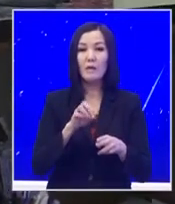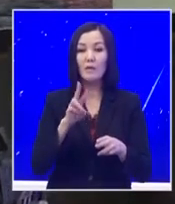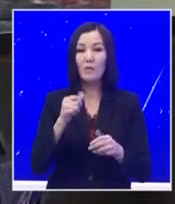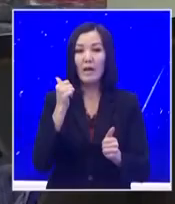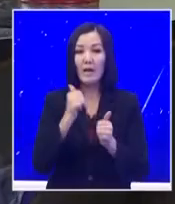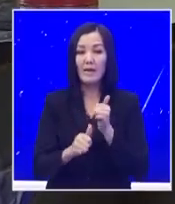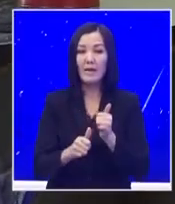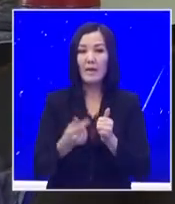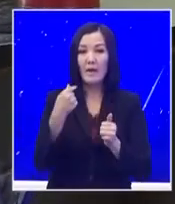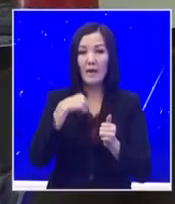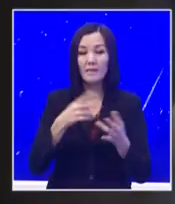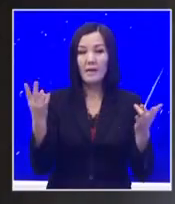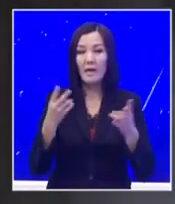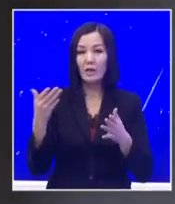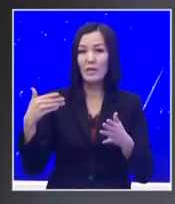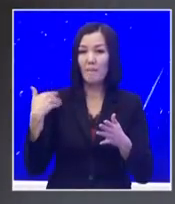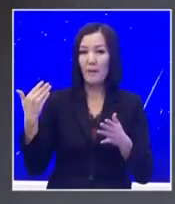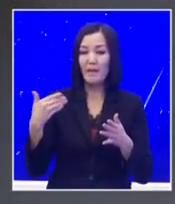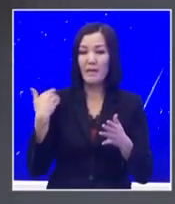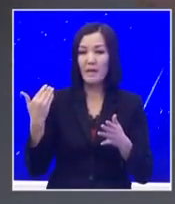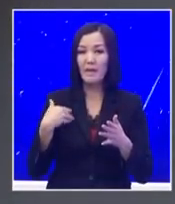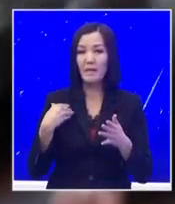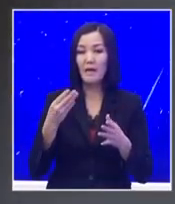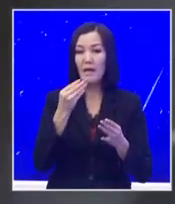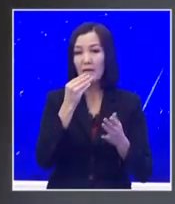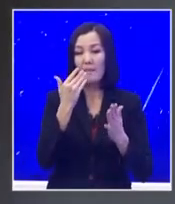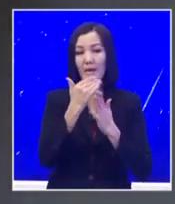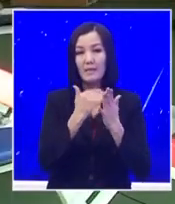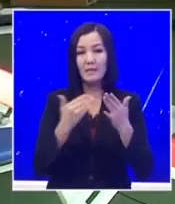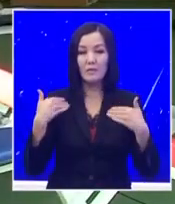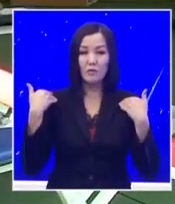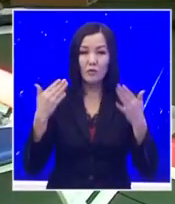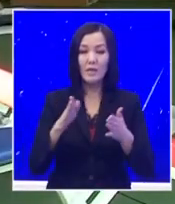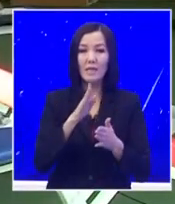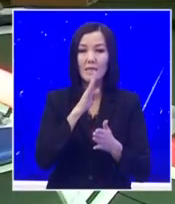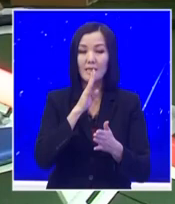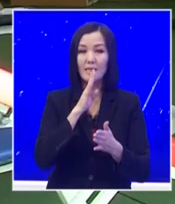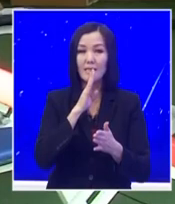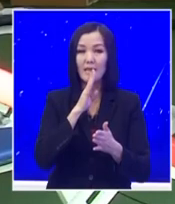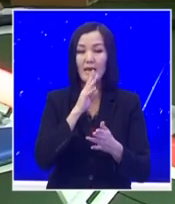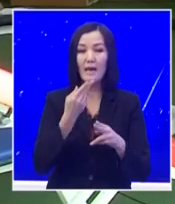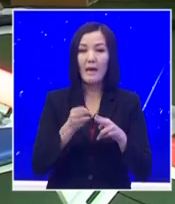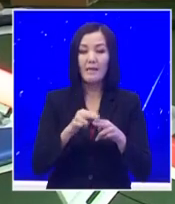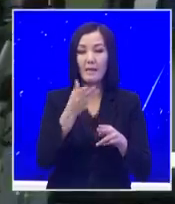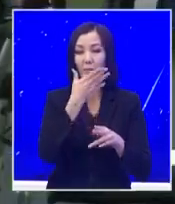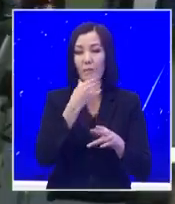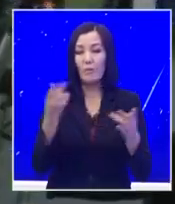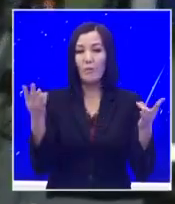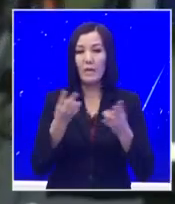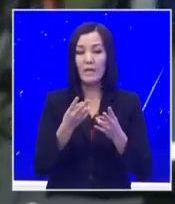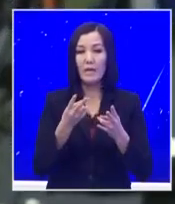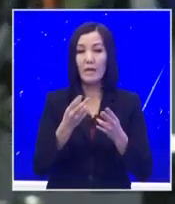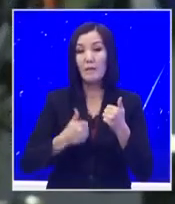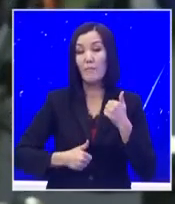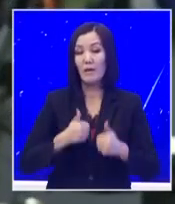адамның ағзасына қажетті калорияны есептеп, арнайы тағамдар кестесін сынады. Қыздың 40 жаны бар дейтін фитнес жаттықтырушы мамандығын